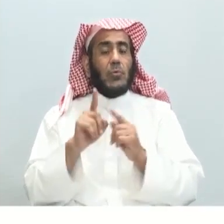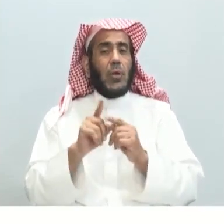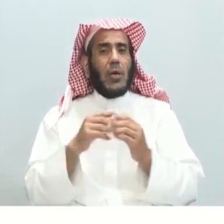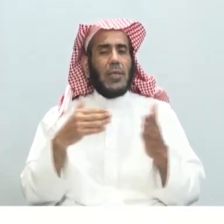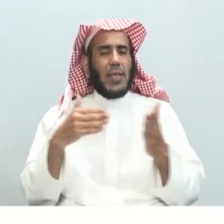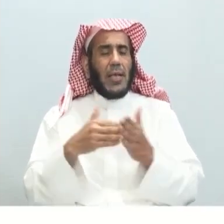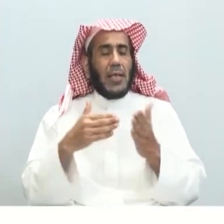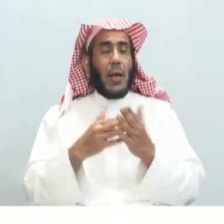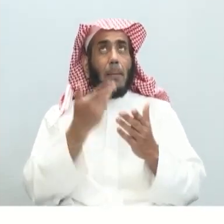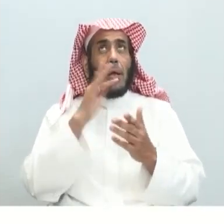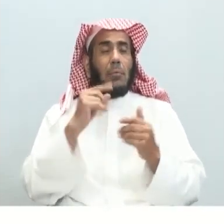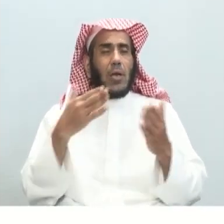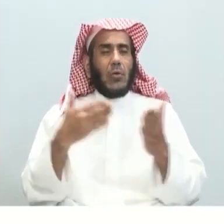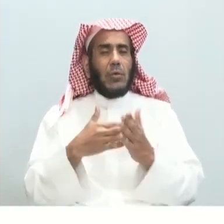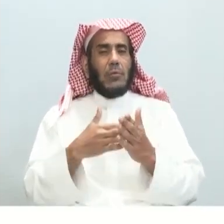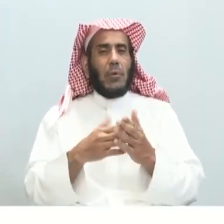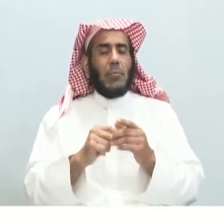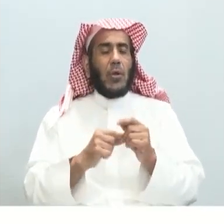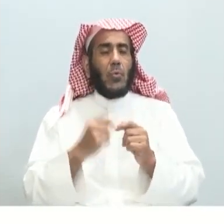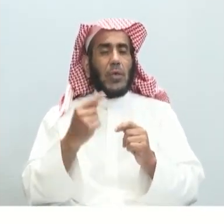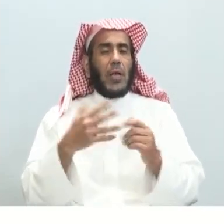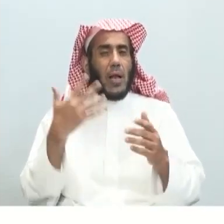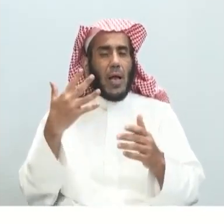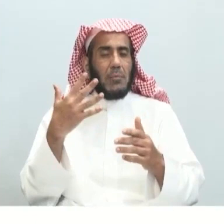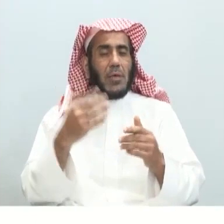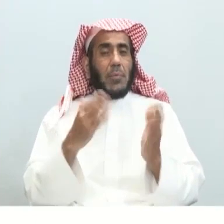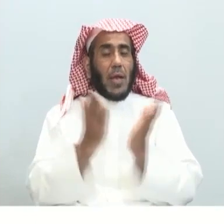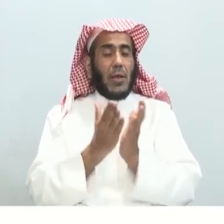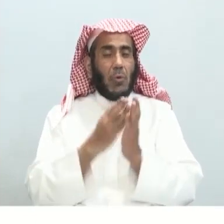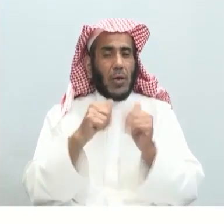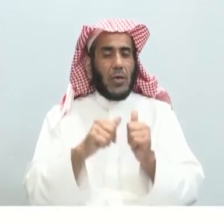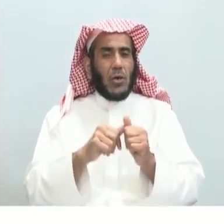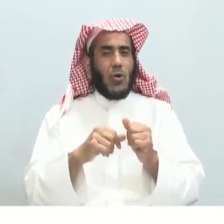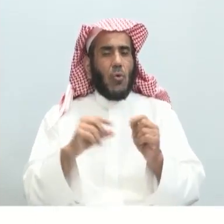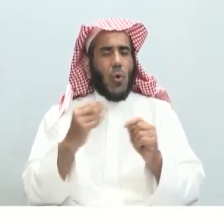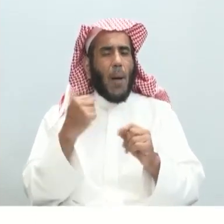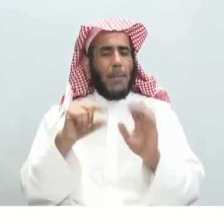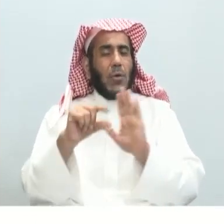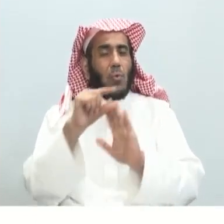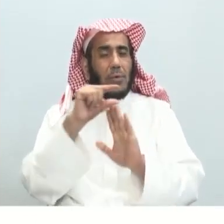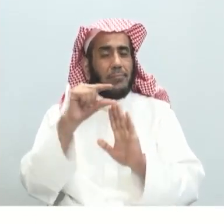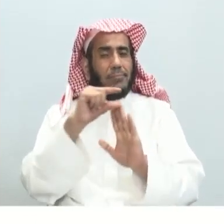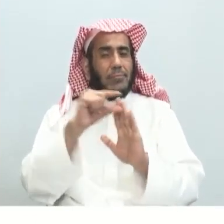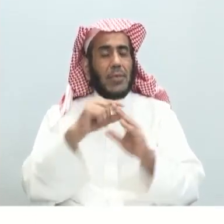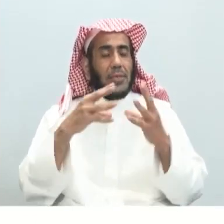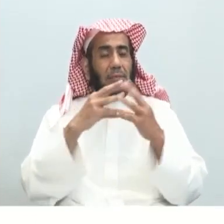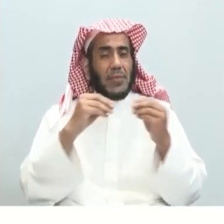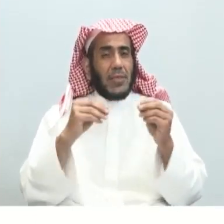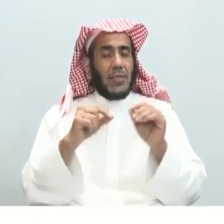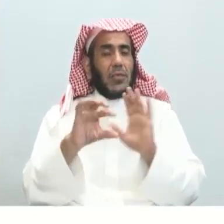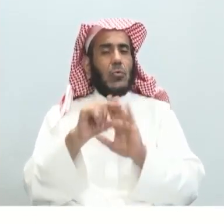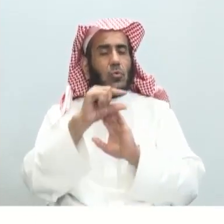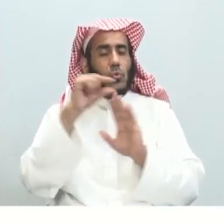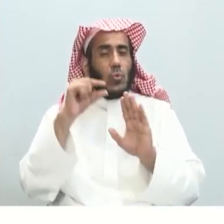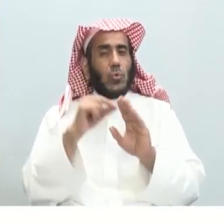انتهينا بحمد الله تعالى من الوحده الخامسه من هذا المقرر والتي كانت بعنوان تفسير سوره